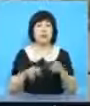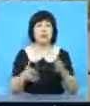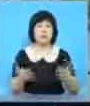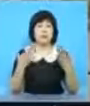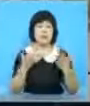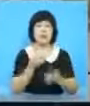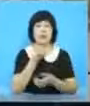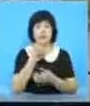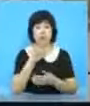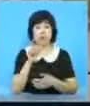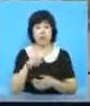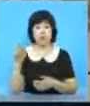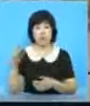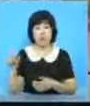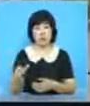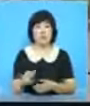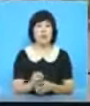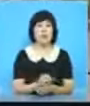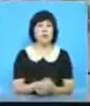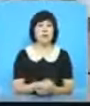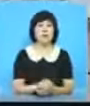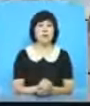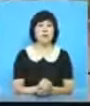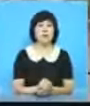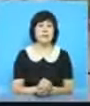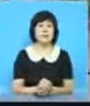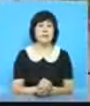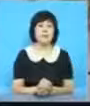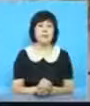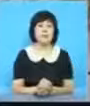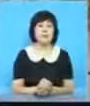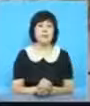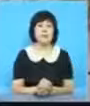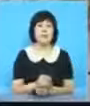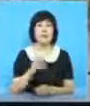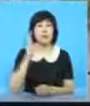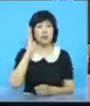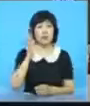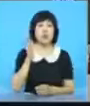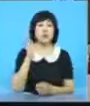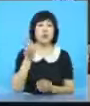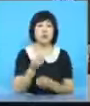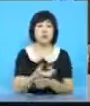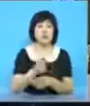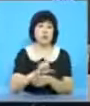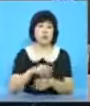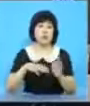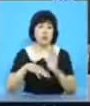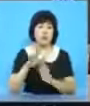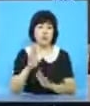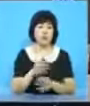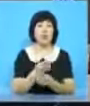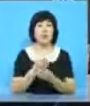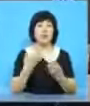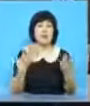жақсы, жалпы алдағы уақытта бұдан да жақсы болады деп ойлаймын. Ауылдық округтің мерекелік